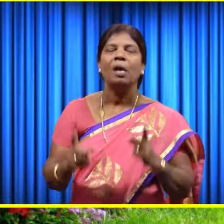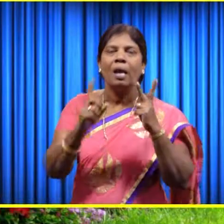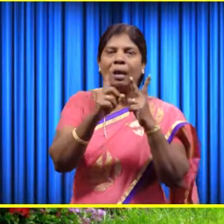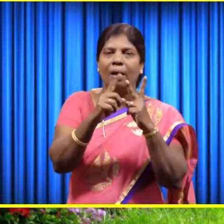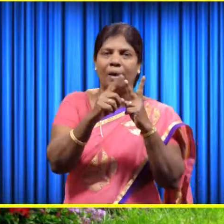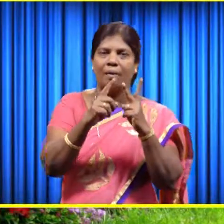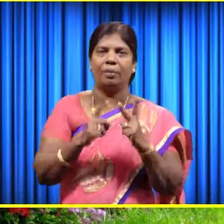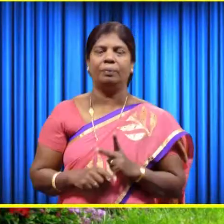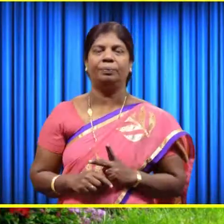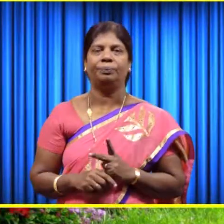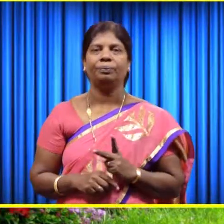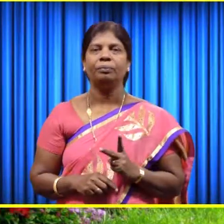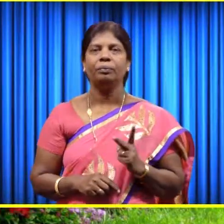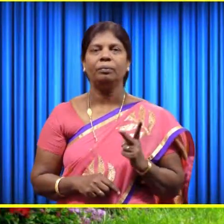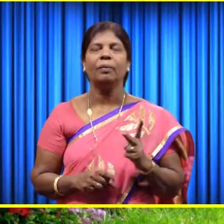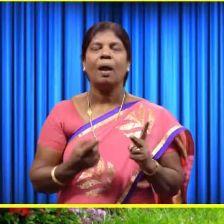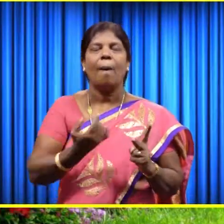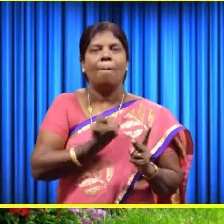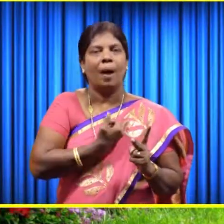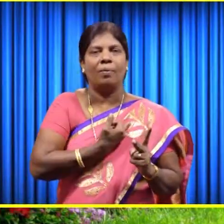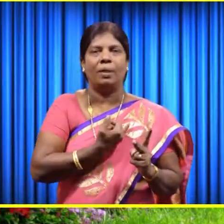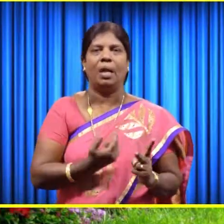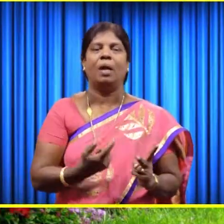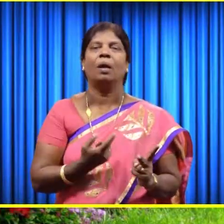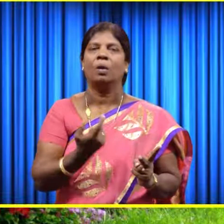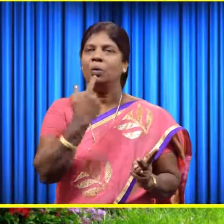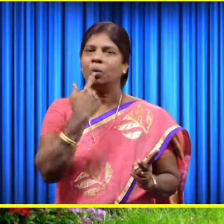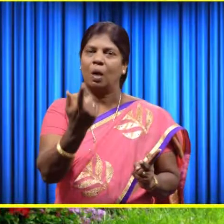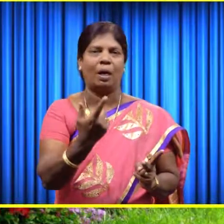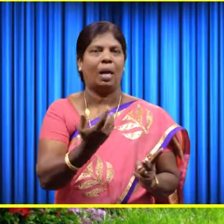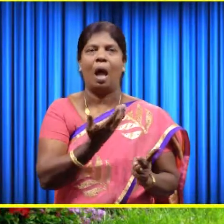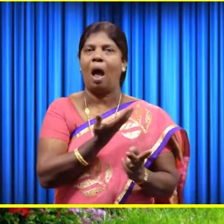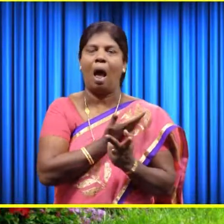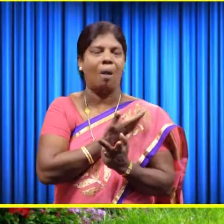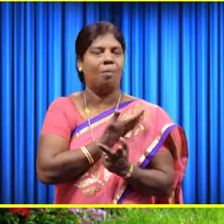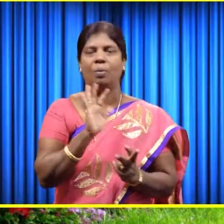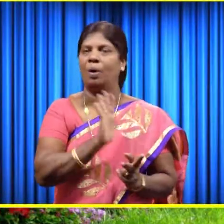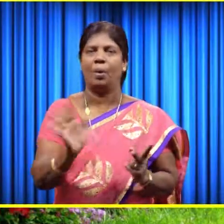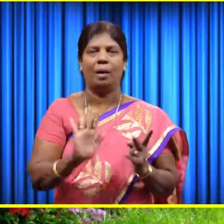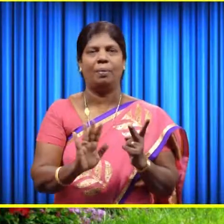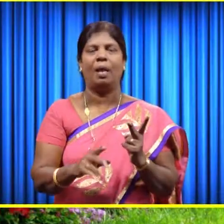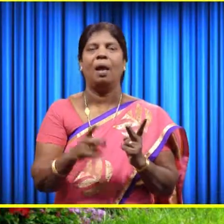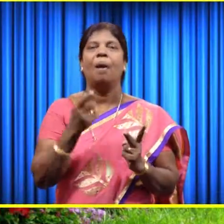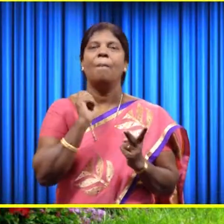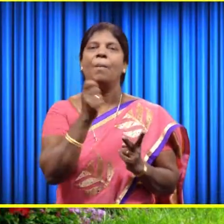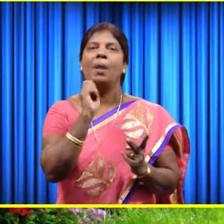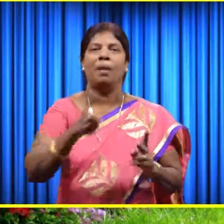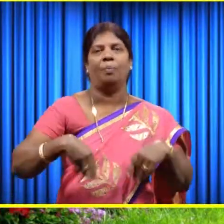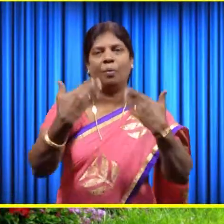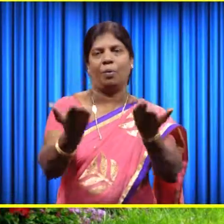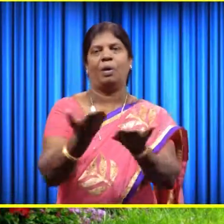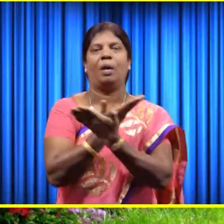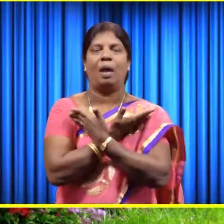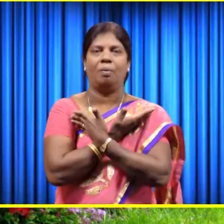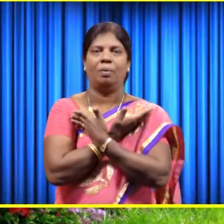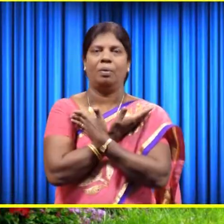அது பாவத்தை உணர்த்தும் அன்பு மாத்திரமல்ல, பாவத்தை மன்னிக்கும் அன்பு. ஆண்டவர்